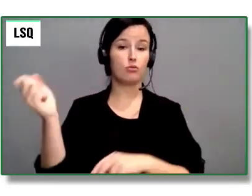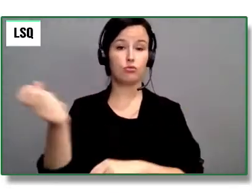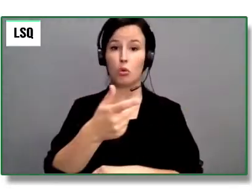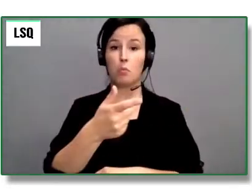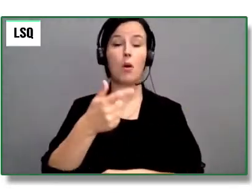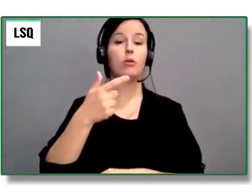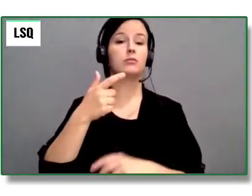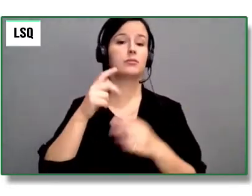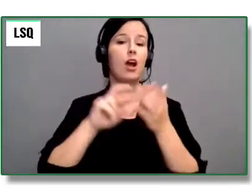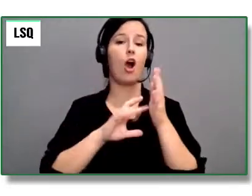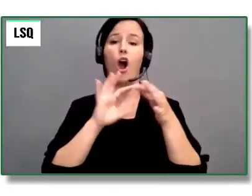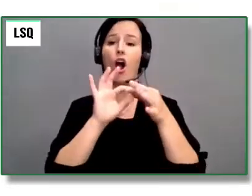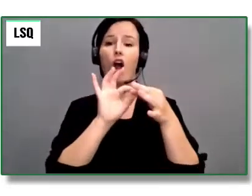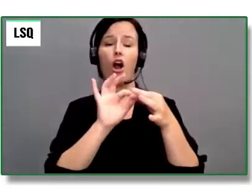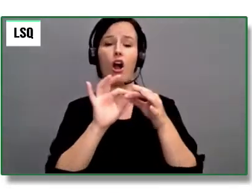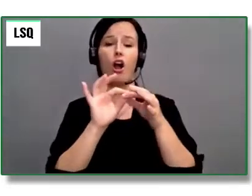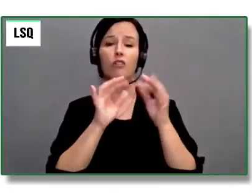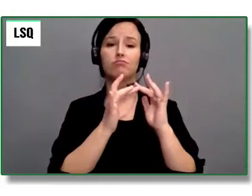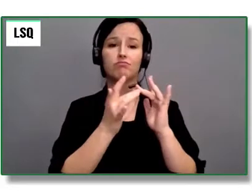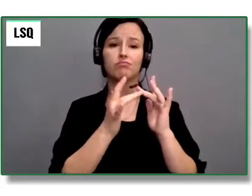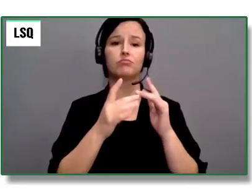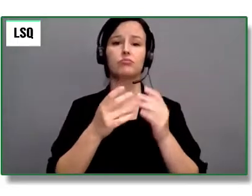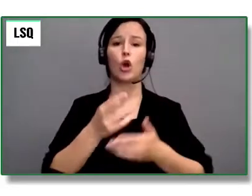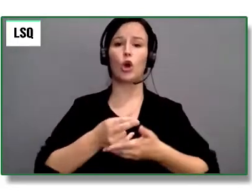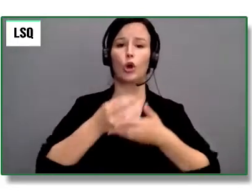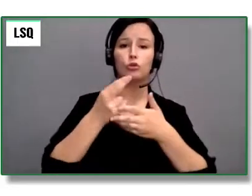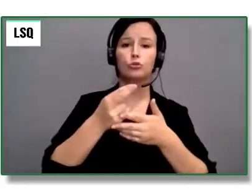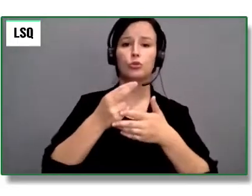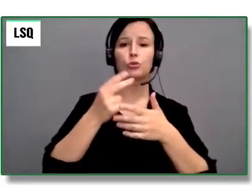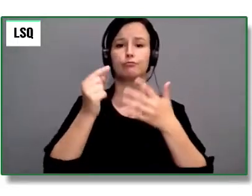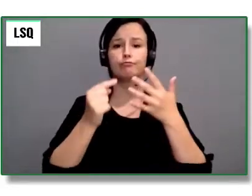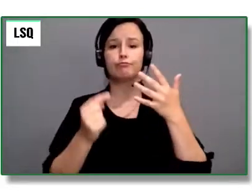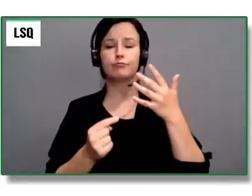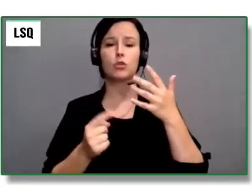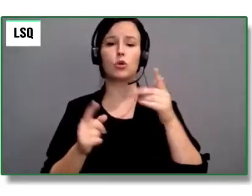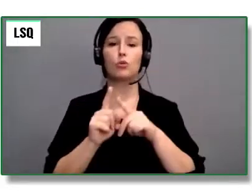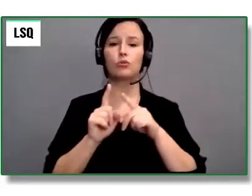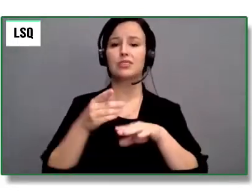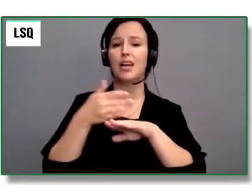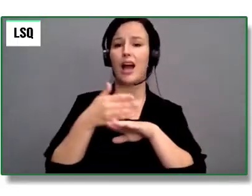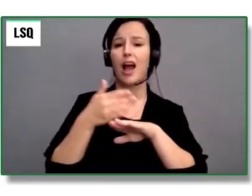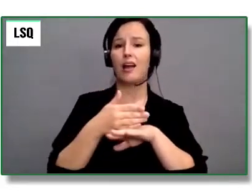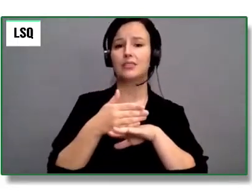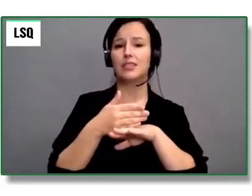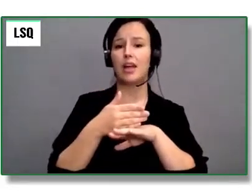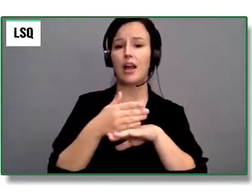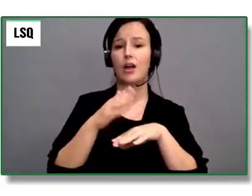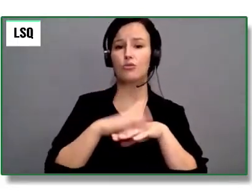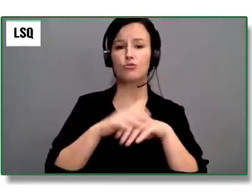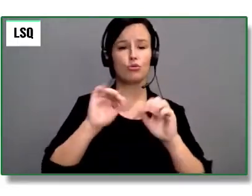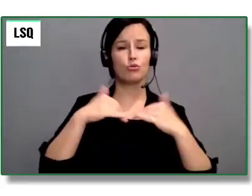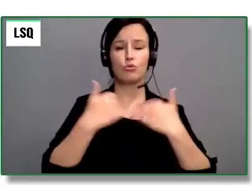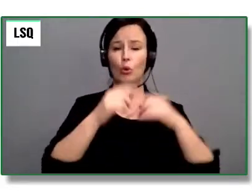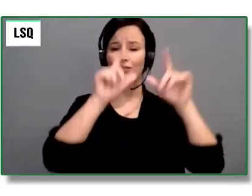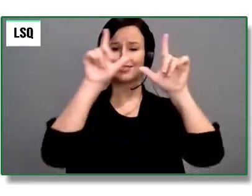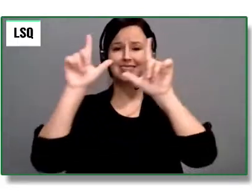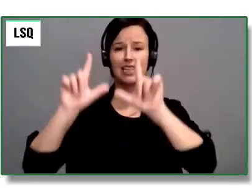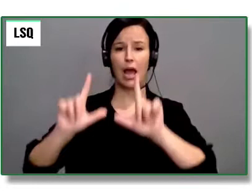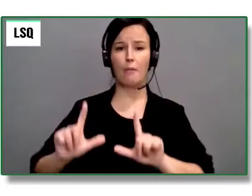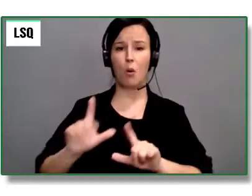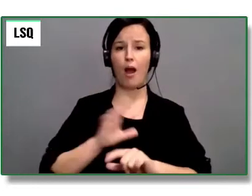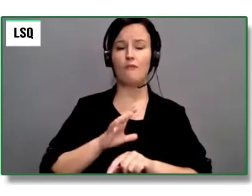donc des liens et des ressources et un accès à ces diapos. Il y aura aussi